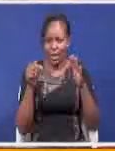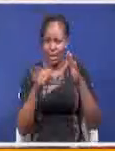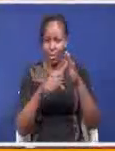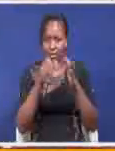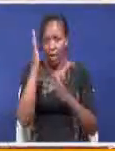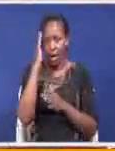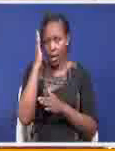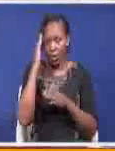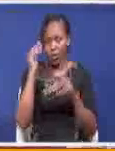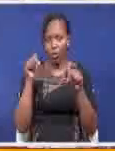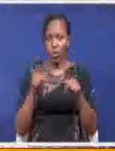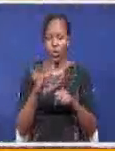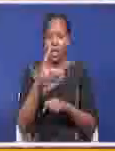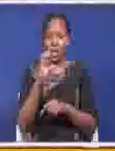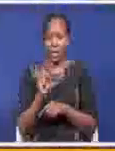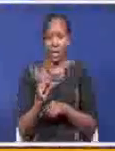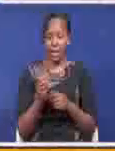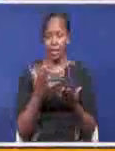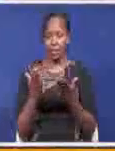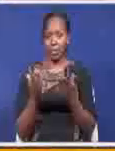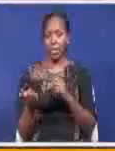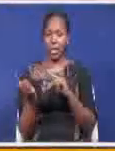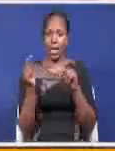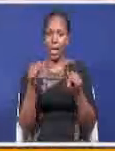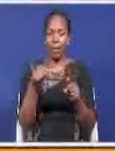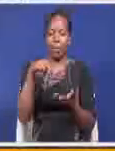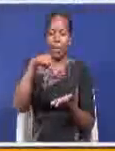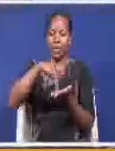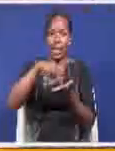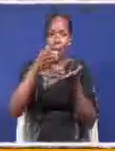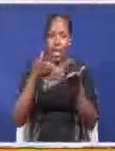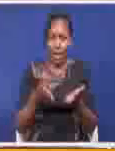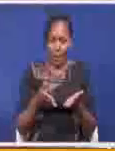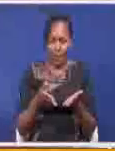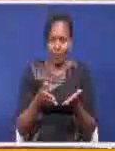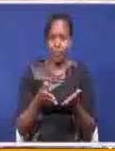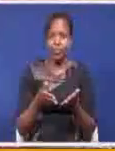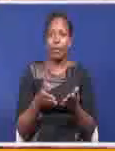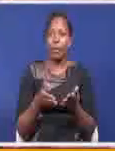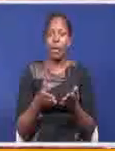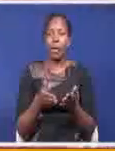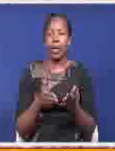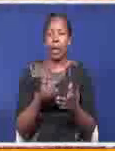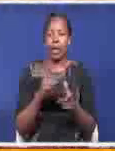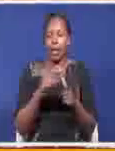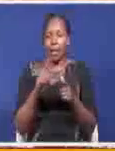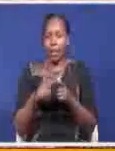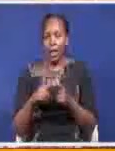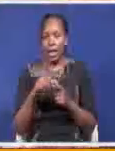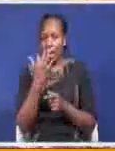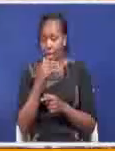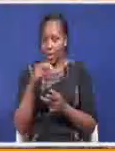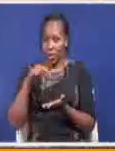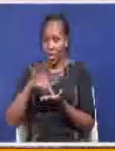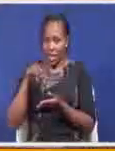Kithurwa Kindiki akaya karugama kenwa chubuni mubuko Gachagua karugama na mamilioni make akianga Gitonga rai murinu